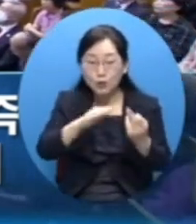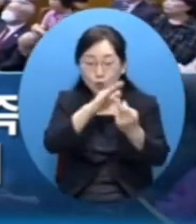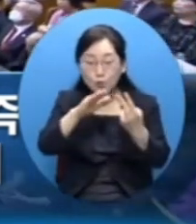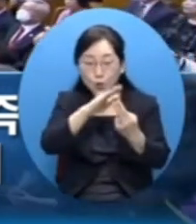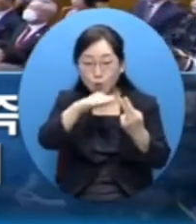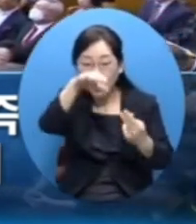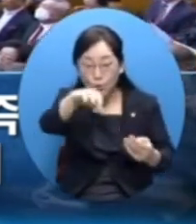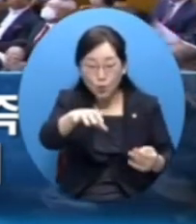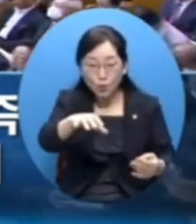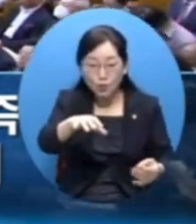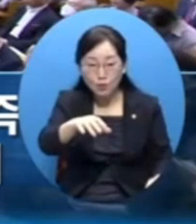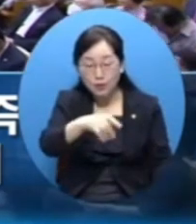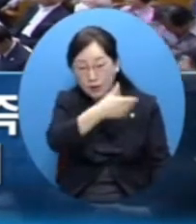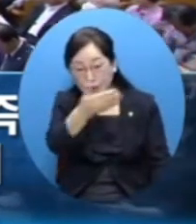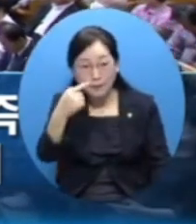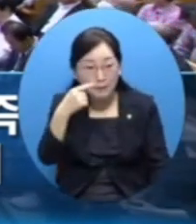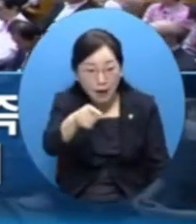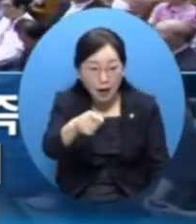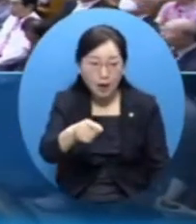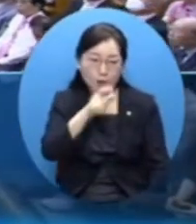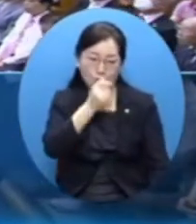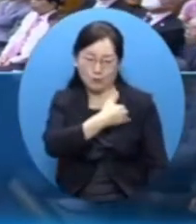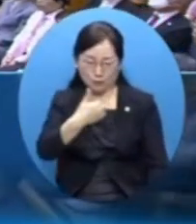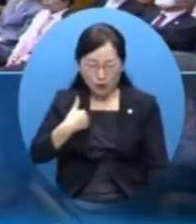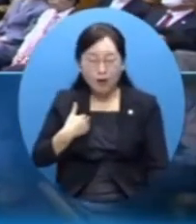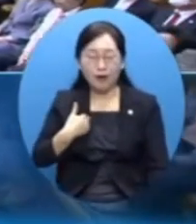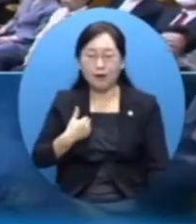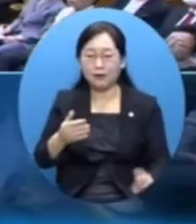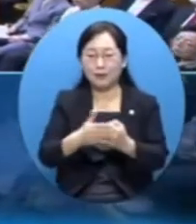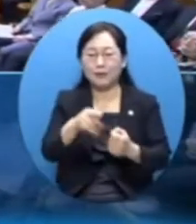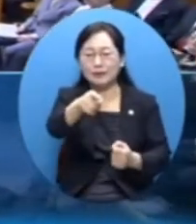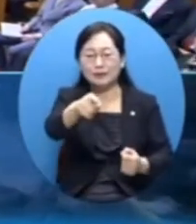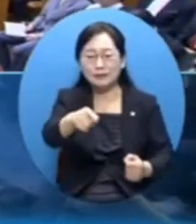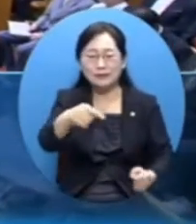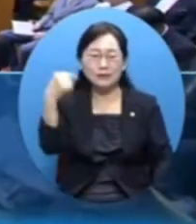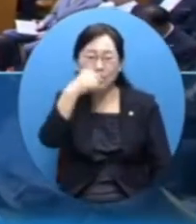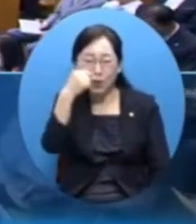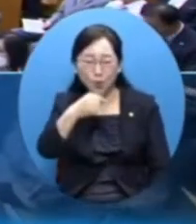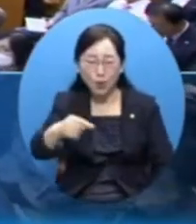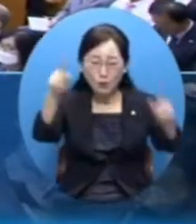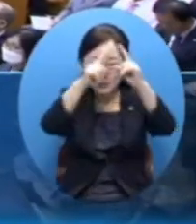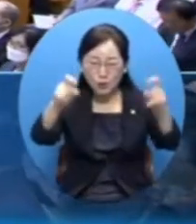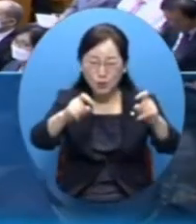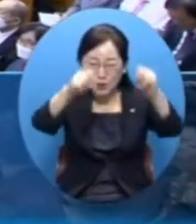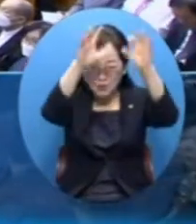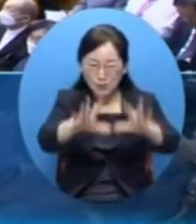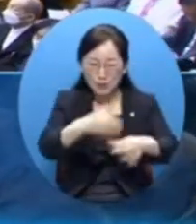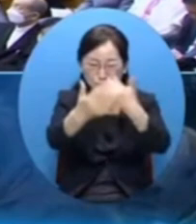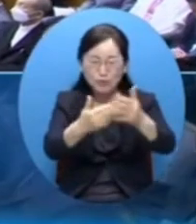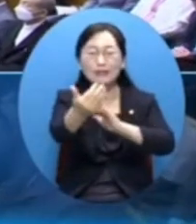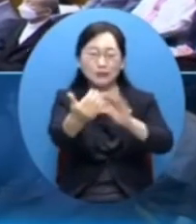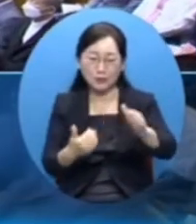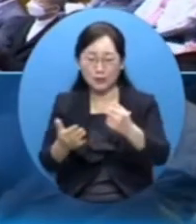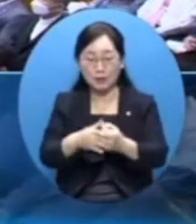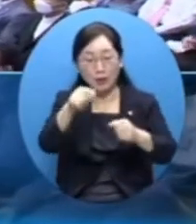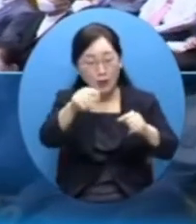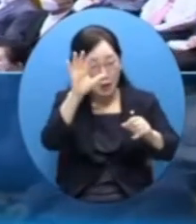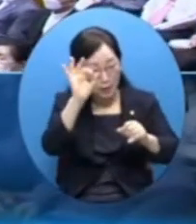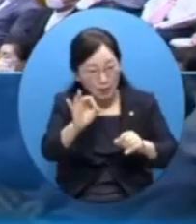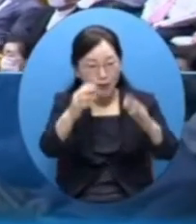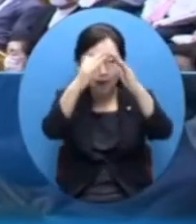온 땅에 물이 넉넉하니께서 소돔과 고마를 멸하시기 전이었으므로 야 동산 갖고 애굽 땅 땅과